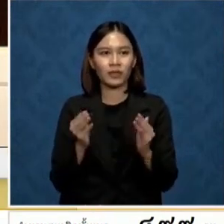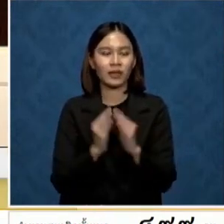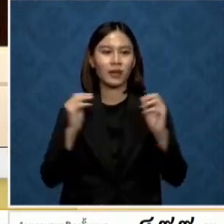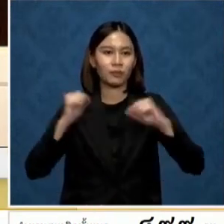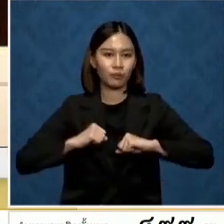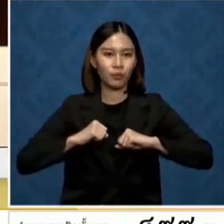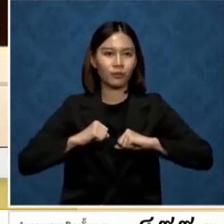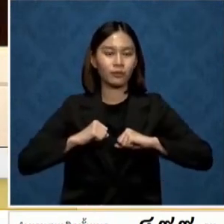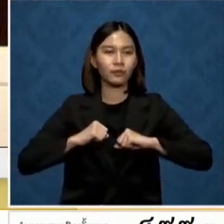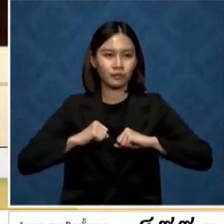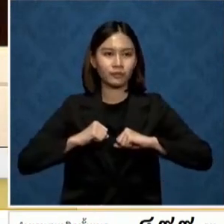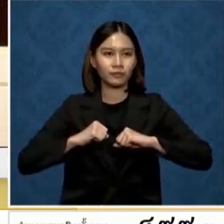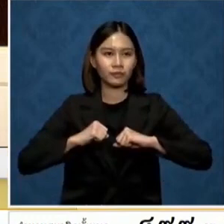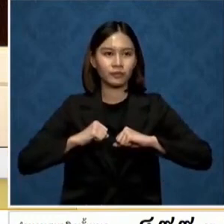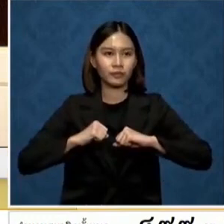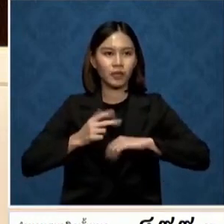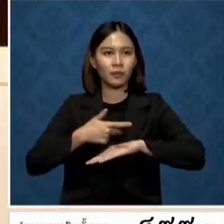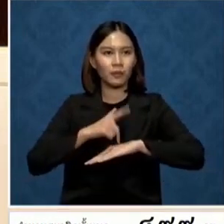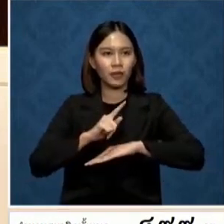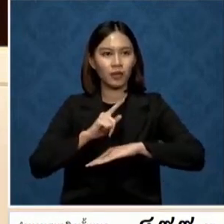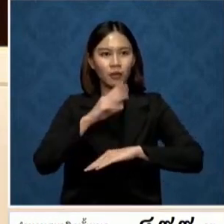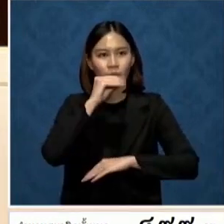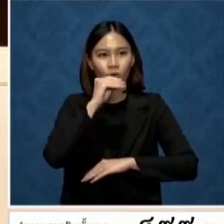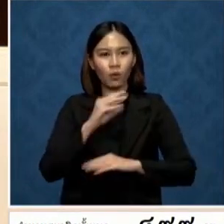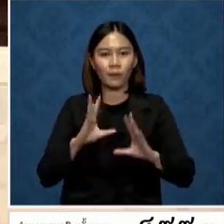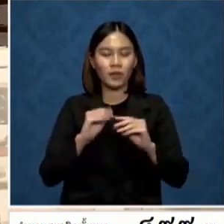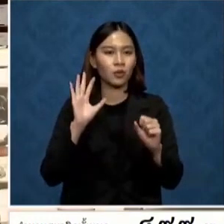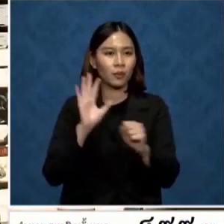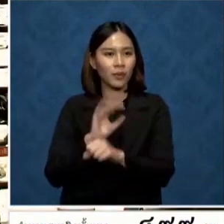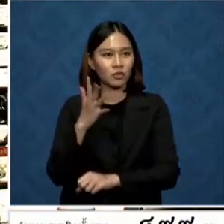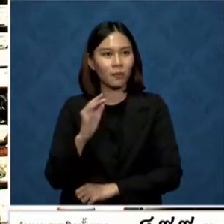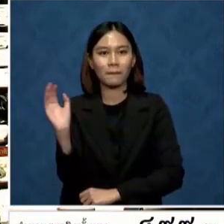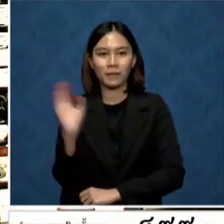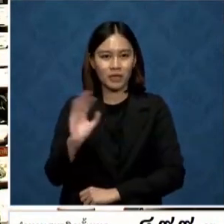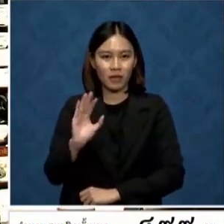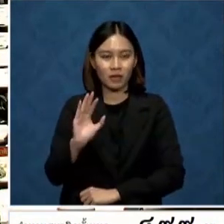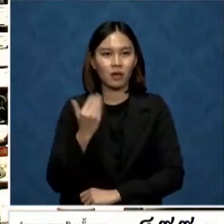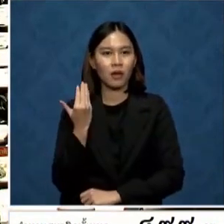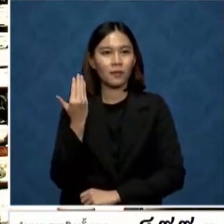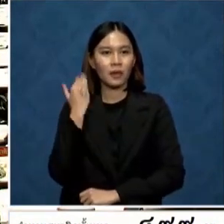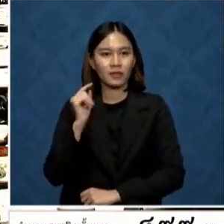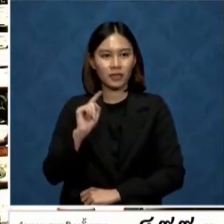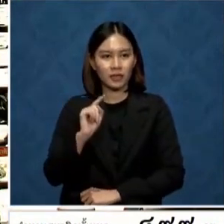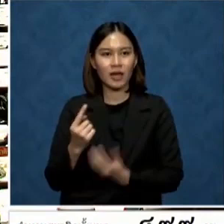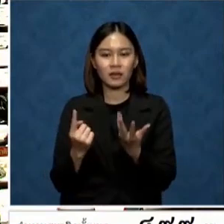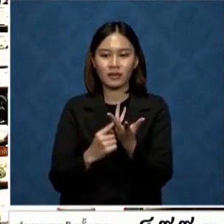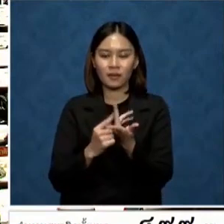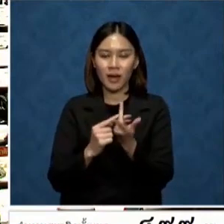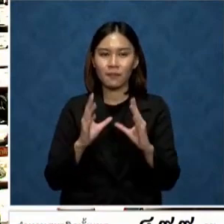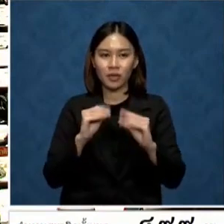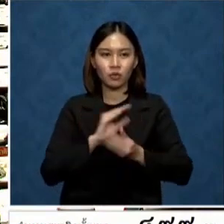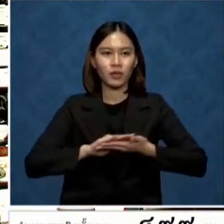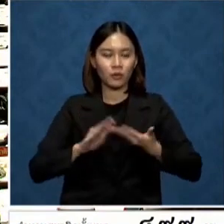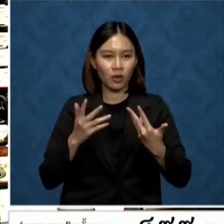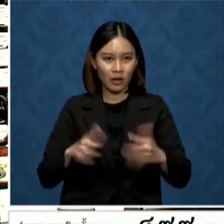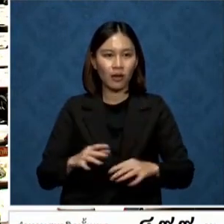เสียงไม่ลงท่านประธานขานว่าไม่ครบองค์ประชุมครับไม่ใช่นะครับเมื่อสักครู่นี้มีการนับองค์ประชุมไปแล้ว